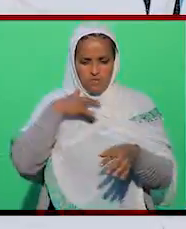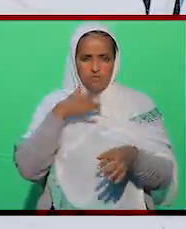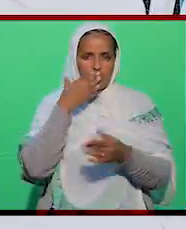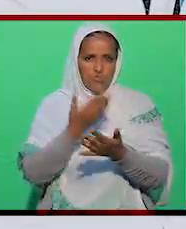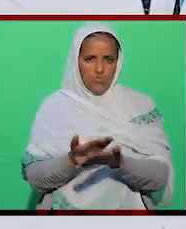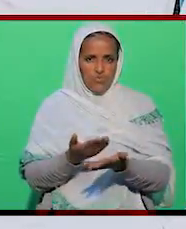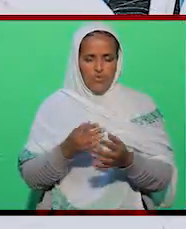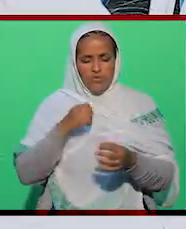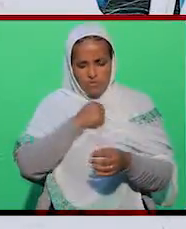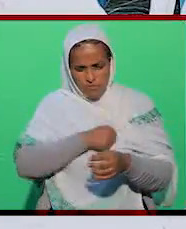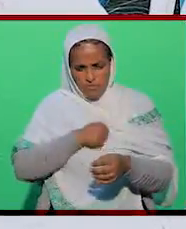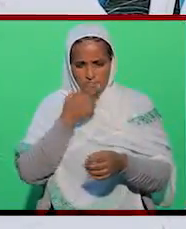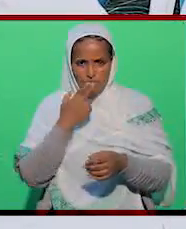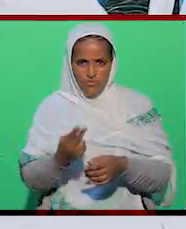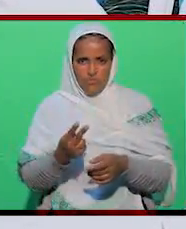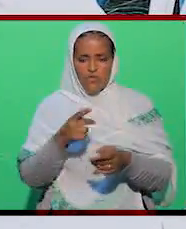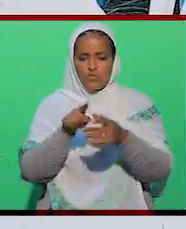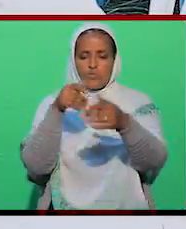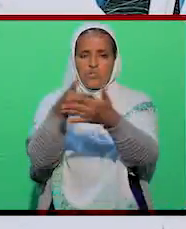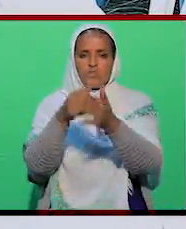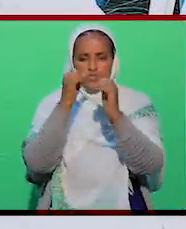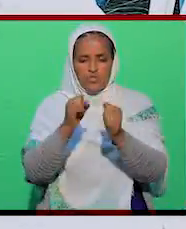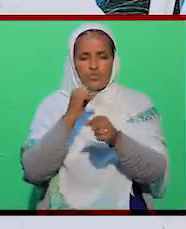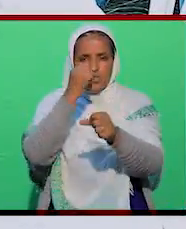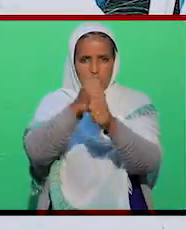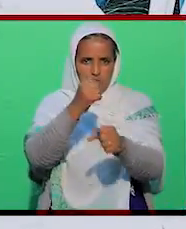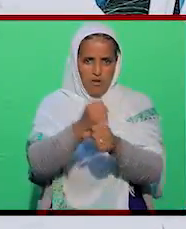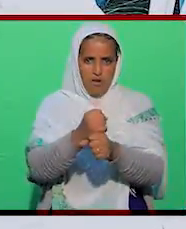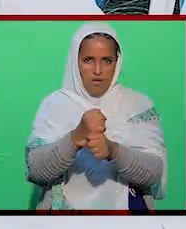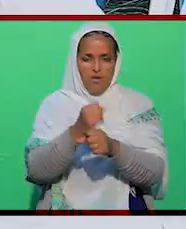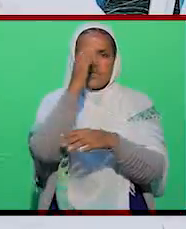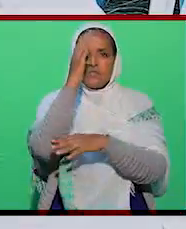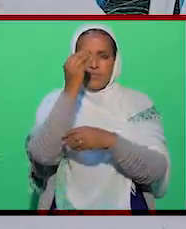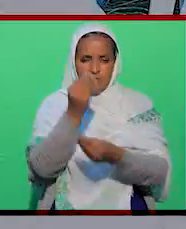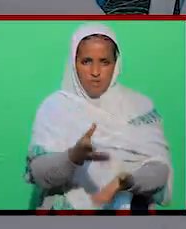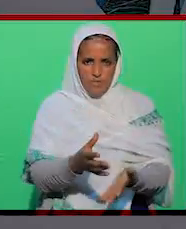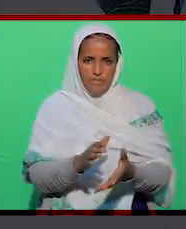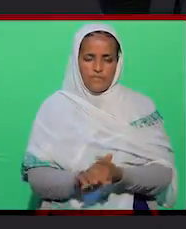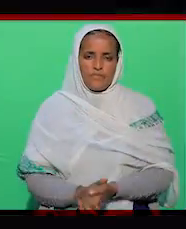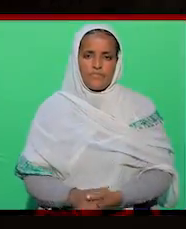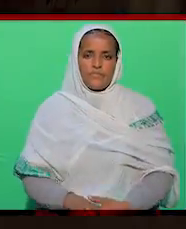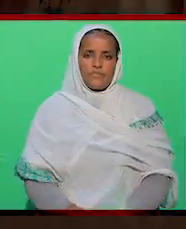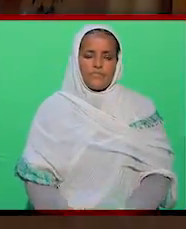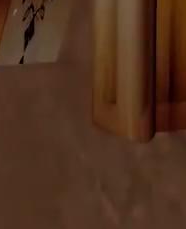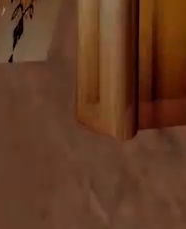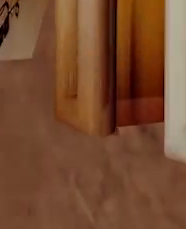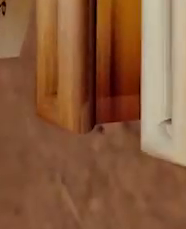ጉዳይ ይቁጨን ይንደደን ያሳዝኑን ለነሱ ለመድረስም የምንችለውን እንስራ እግዚአብሔር ይስጥልን